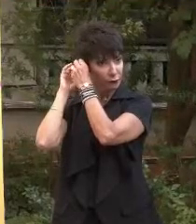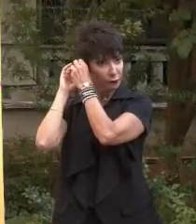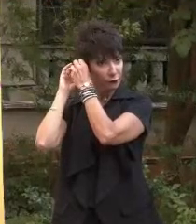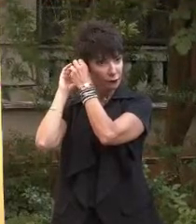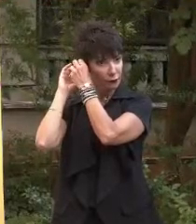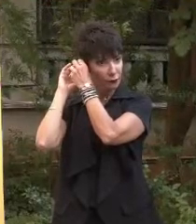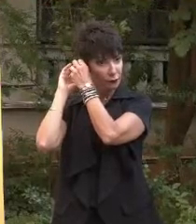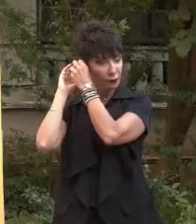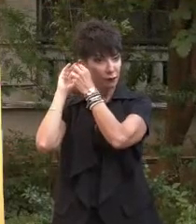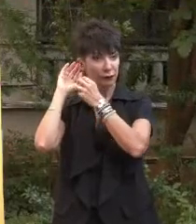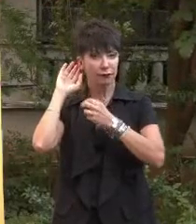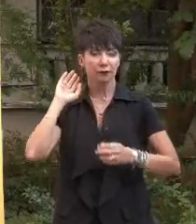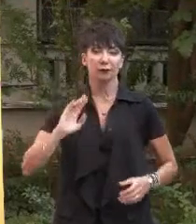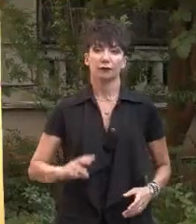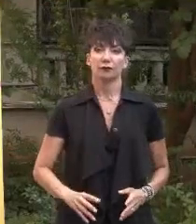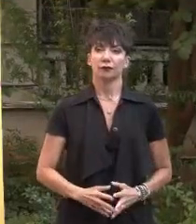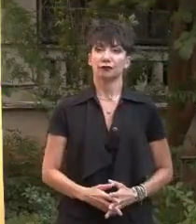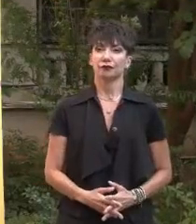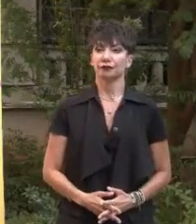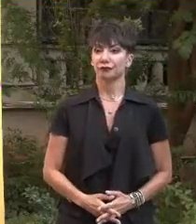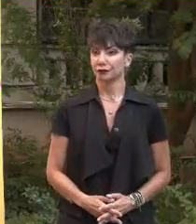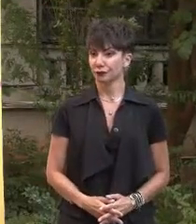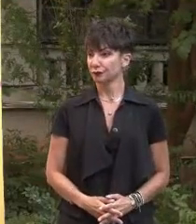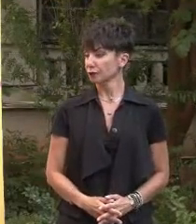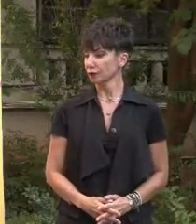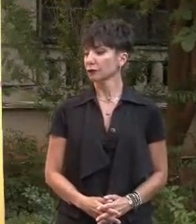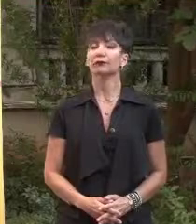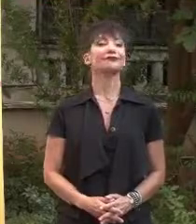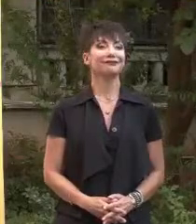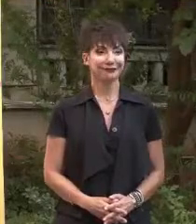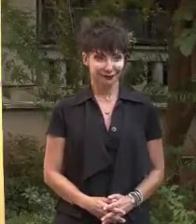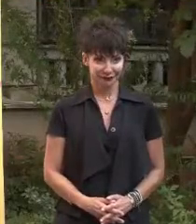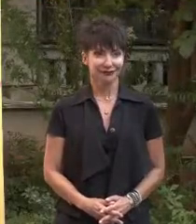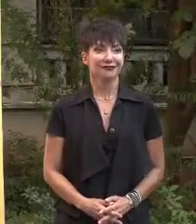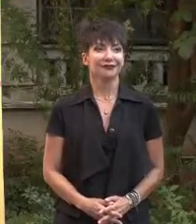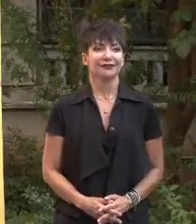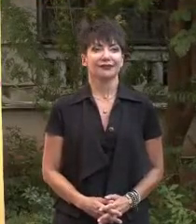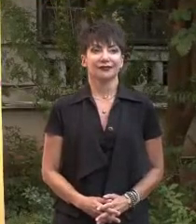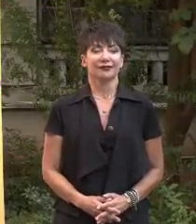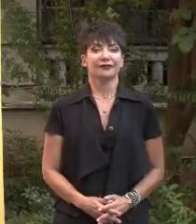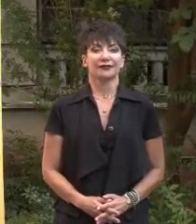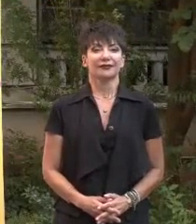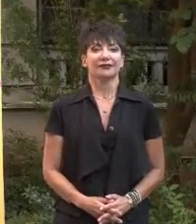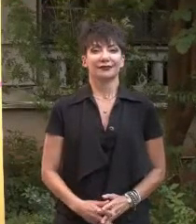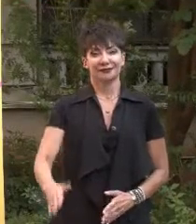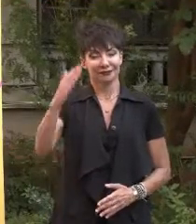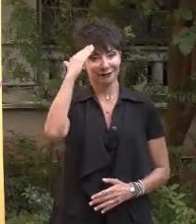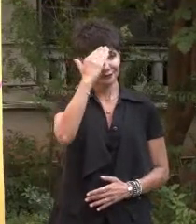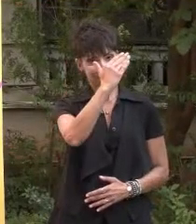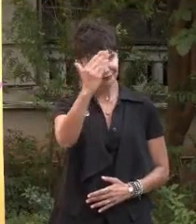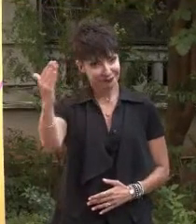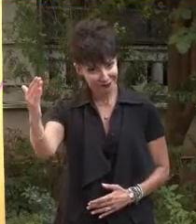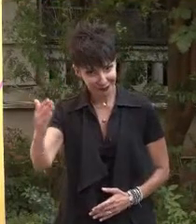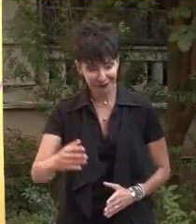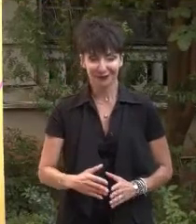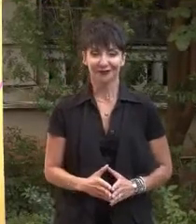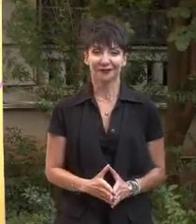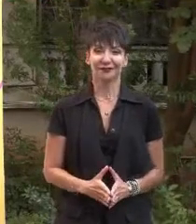Ξεκινάμε, γιατί... Ξεκινάμε, πρόεδρε. Ναι, από είμαστε έτοιμοι. Έτοιμοι, πάμε. Καλησπέρα σας.